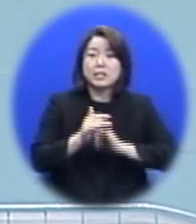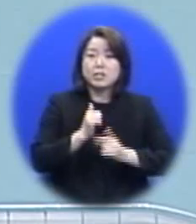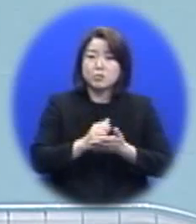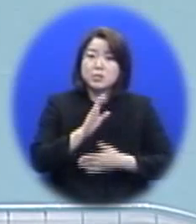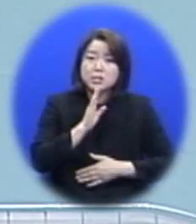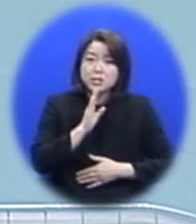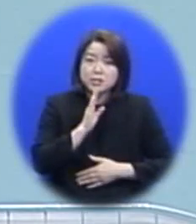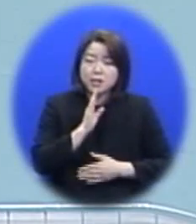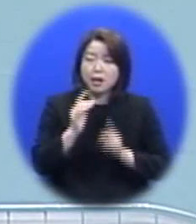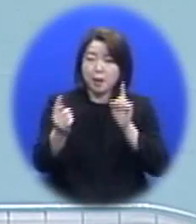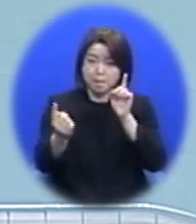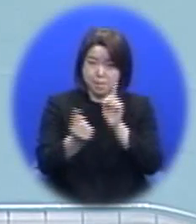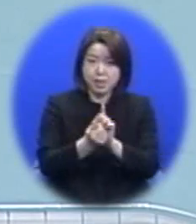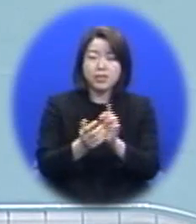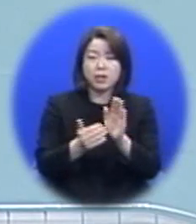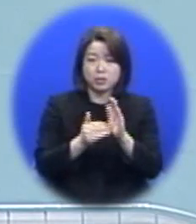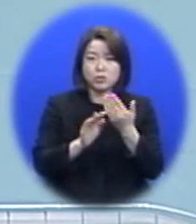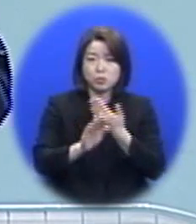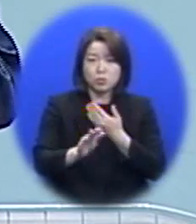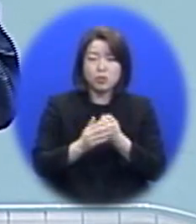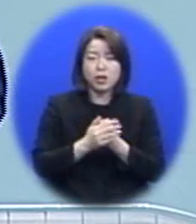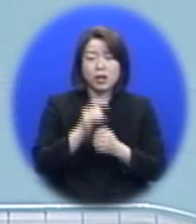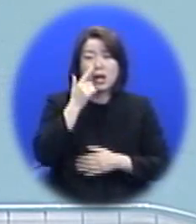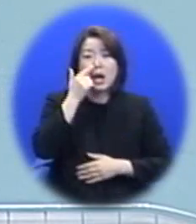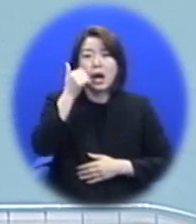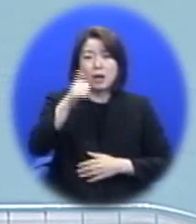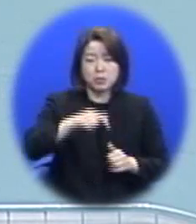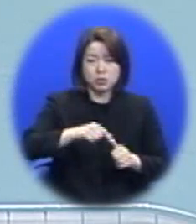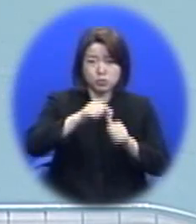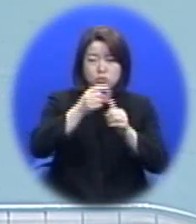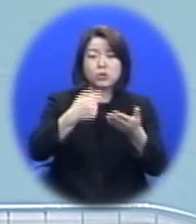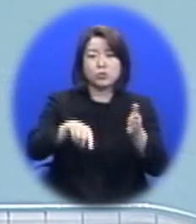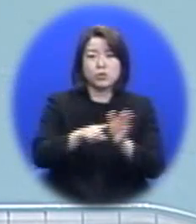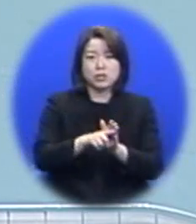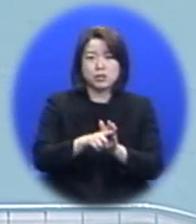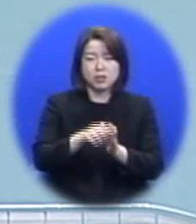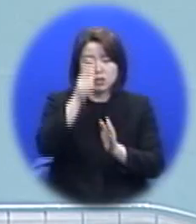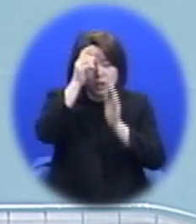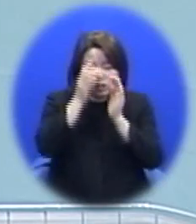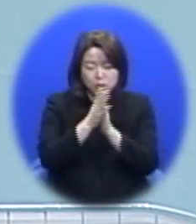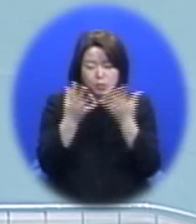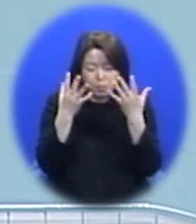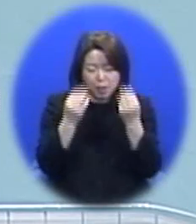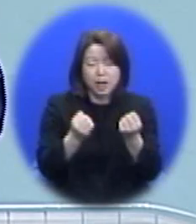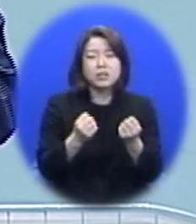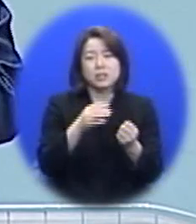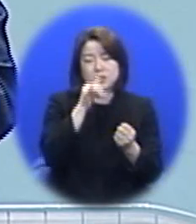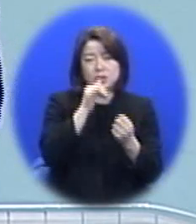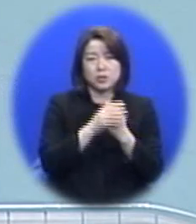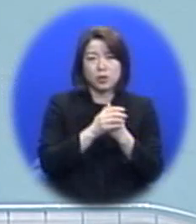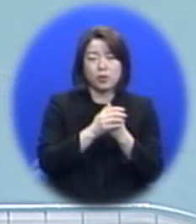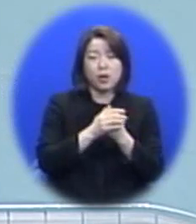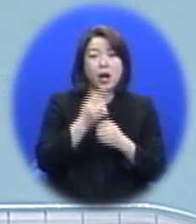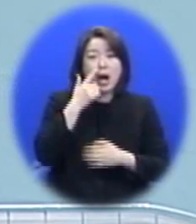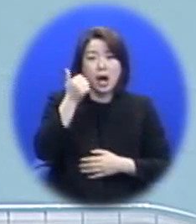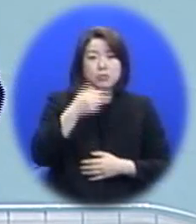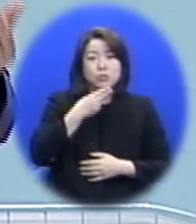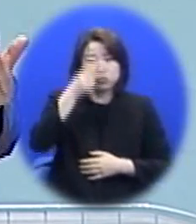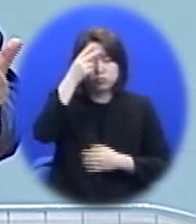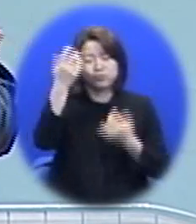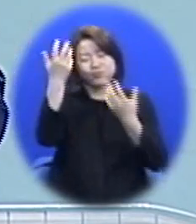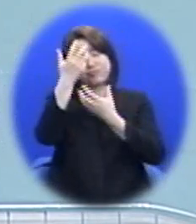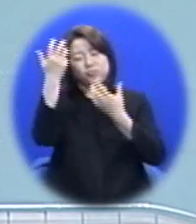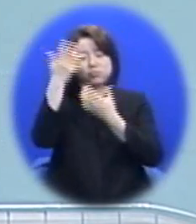진짜 만나고 그리고는 아버지를 구원하려고 그렇게 기도를 많이 했습니다. 아버지가 술이 취해서 집에